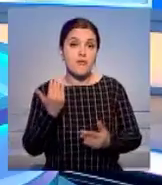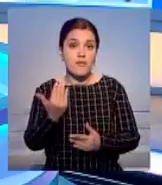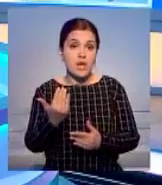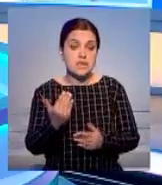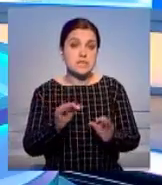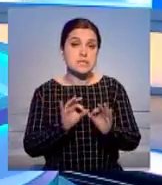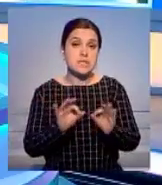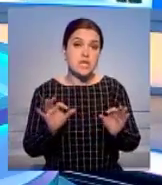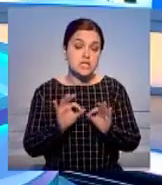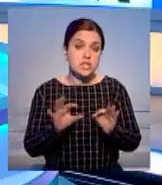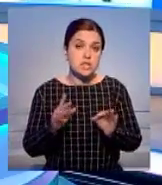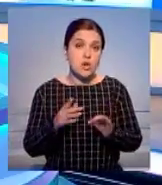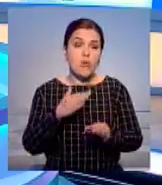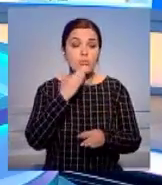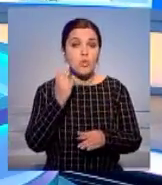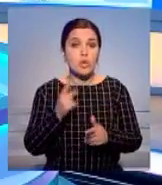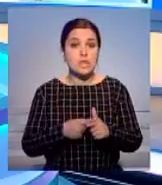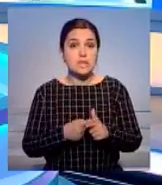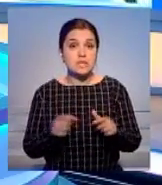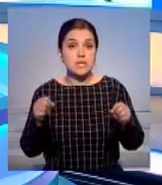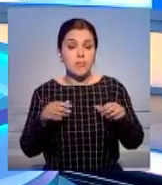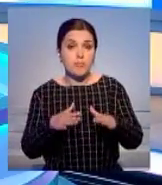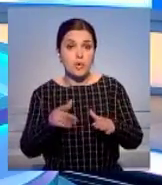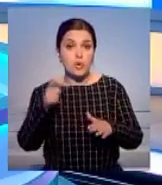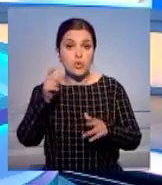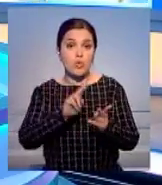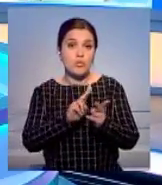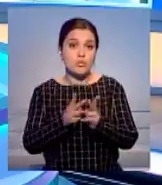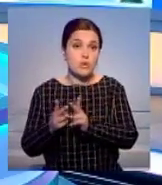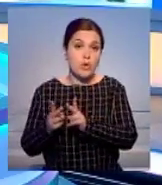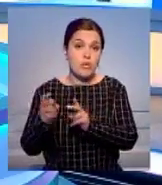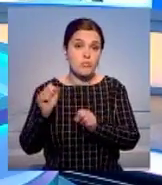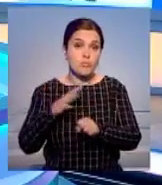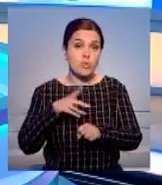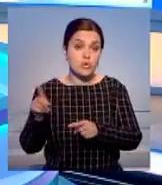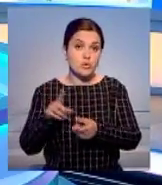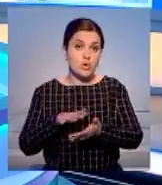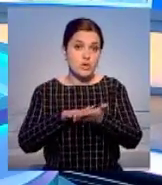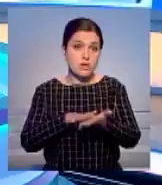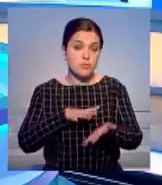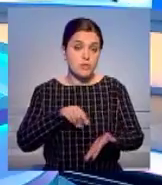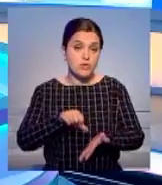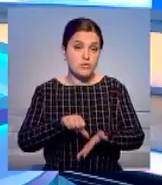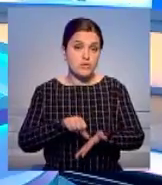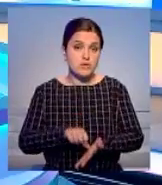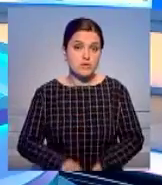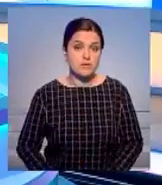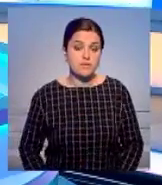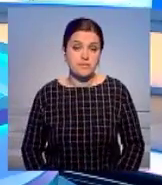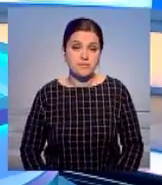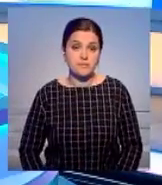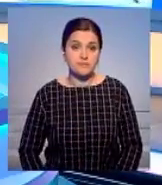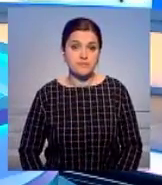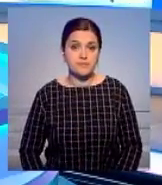вас. Скажите, много ли собралось желающих станцевать вальс? И, кстати, может быть, вы тоже подавали заявку на участие?